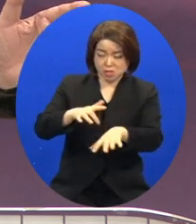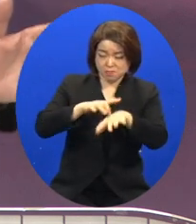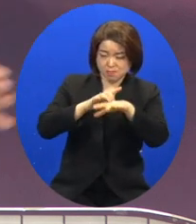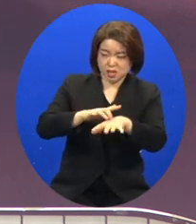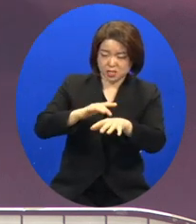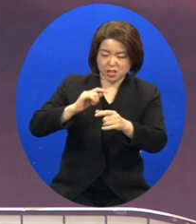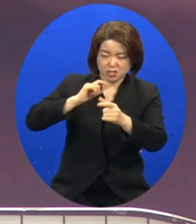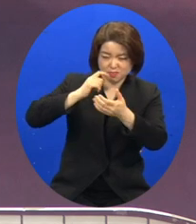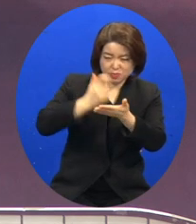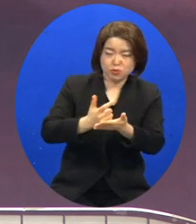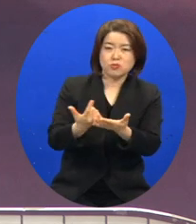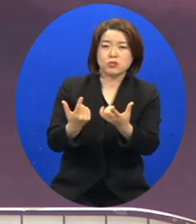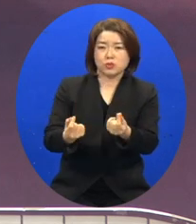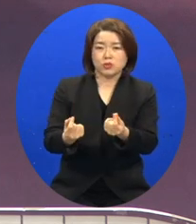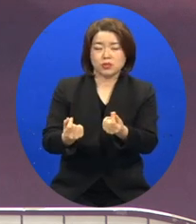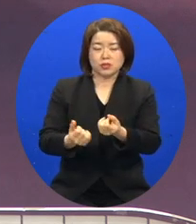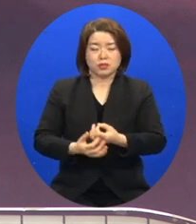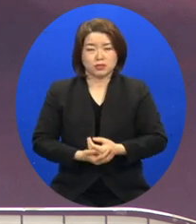요